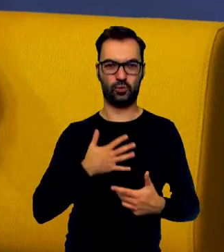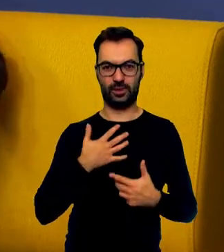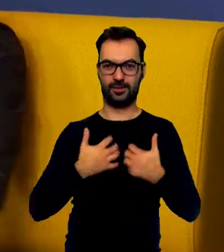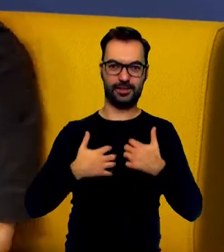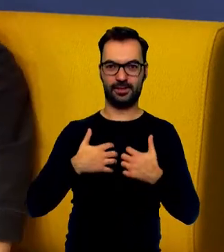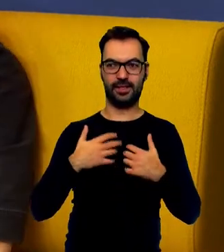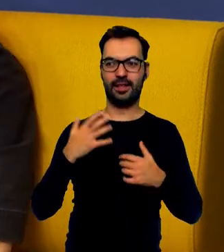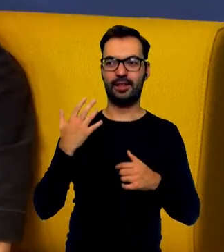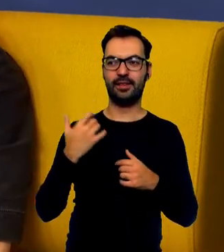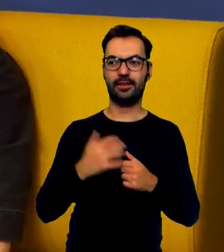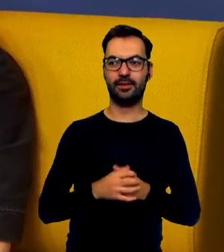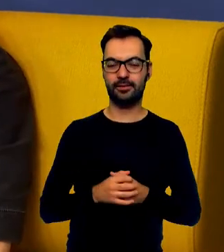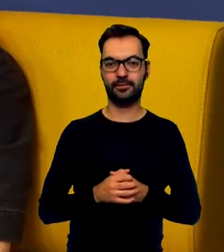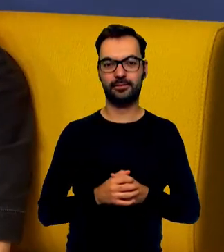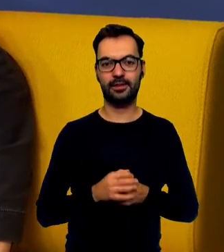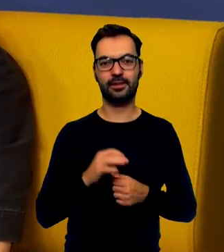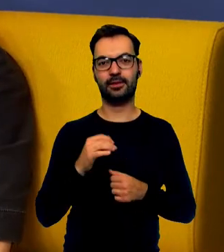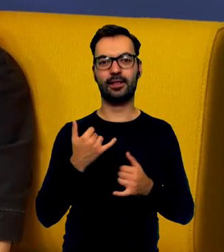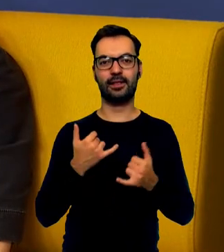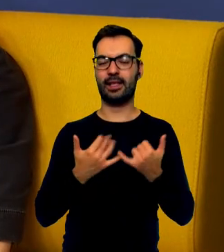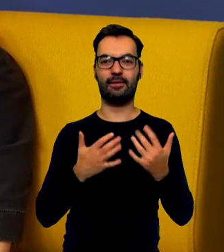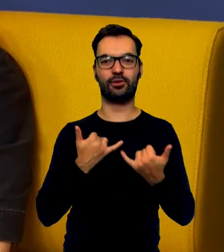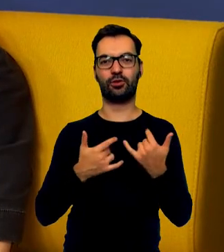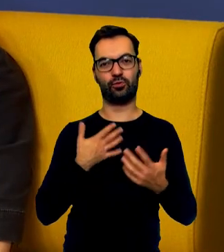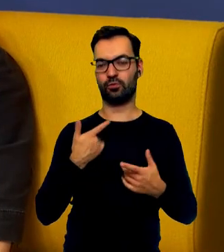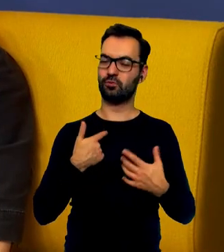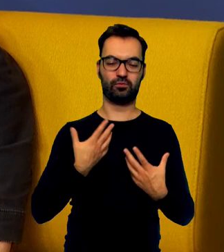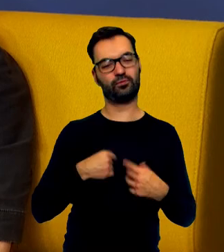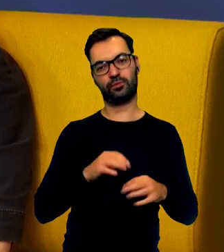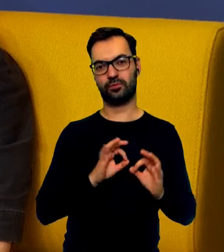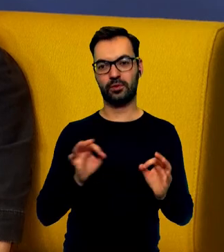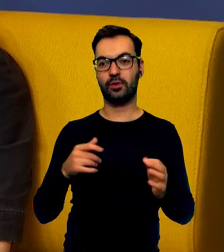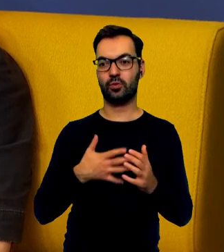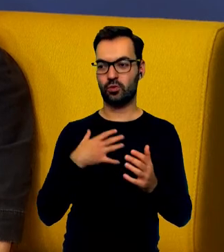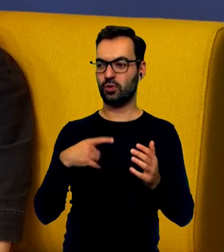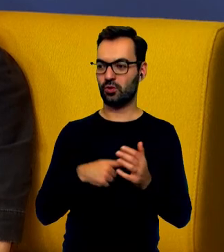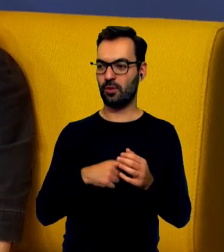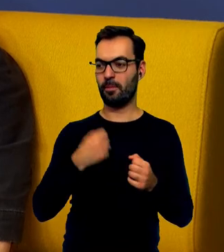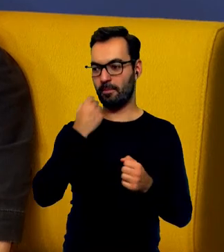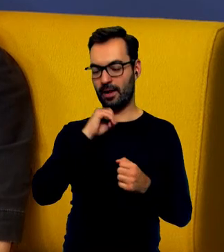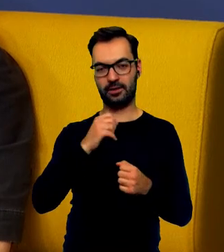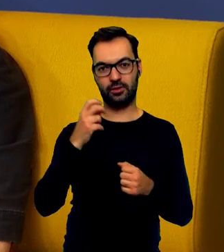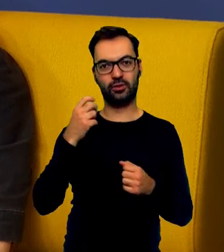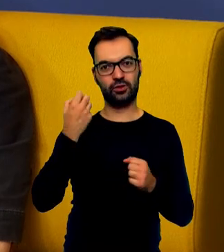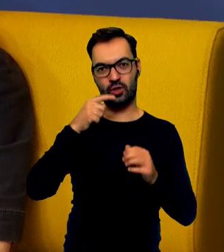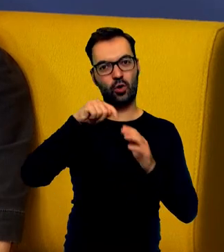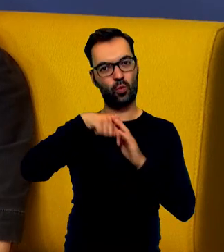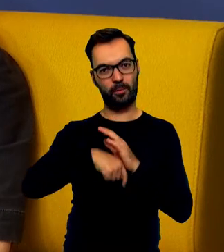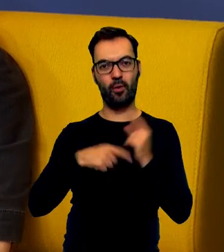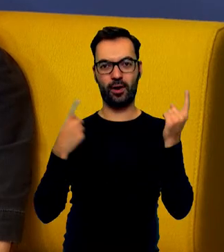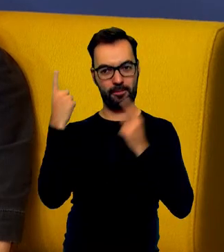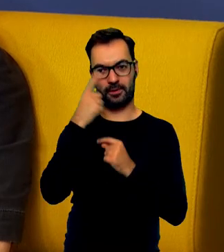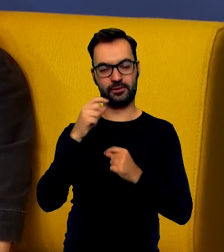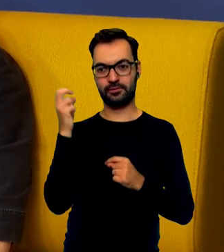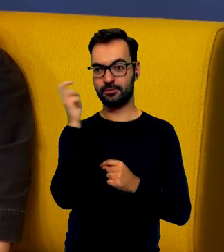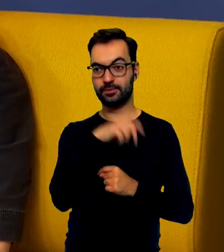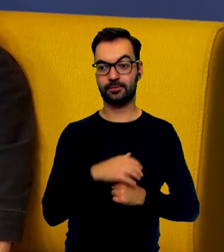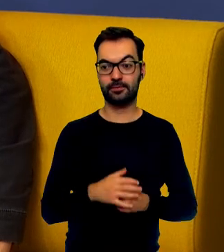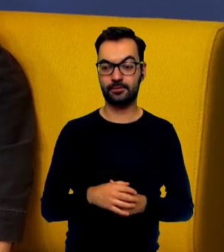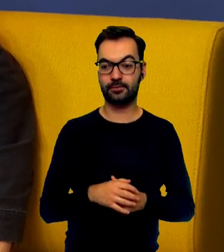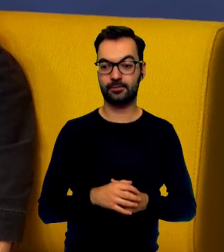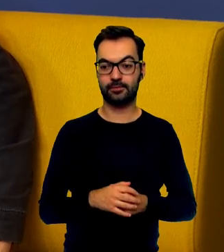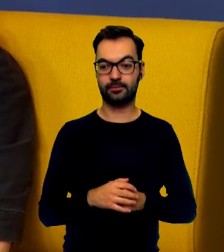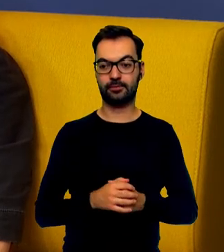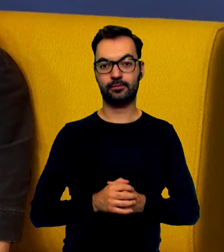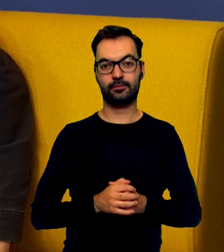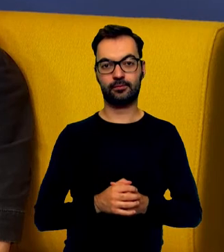uważamy, że jesteśmy wewnętrznie spójni. No i to mi się wydaje bardzo przenikliwą myślą. I w ogóle